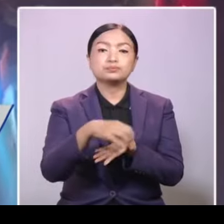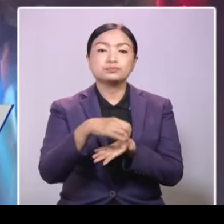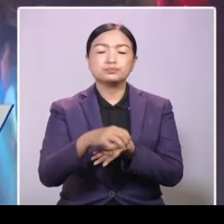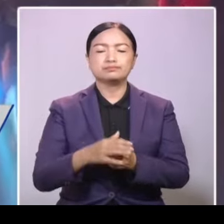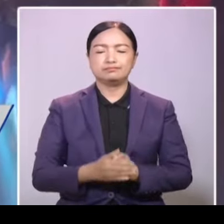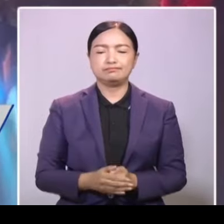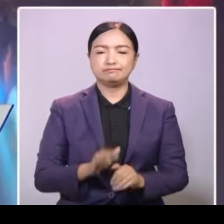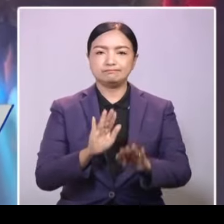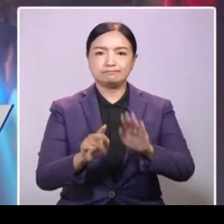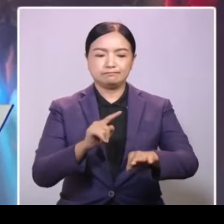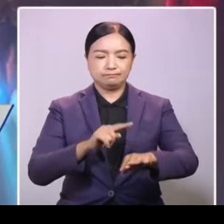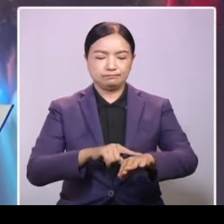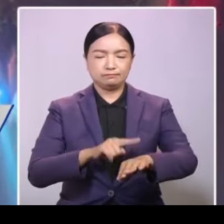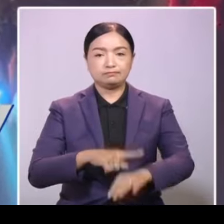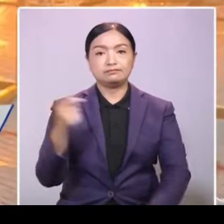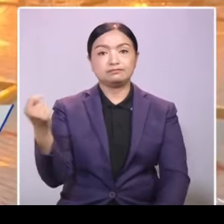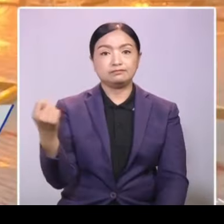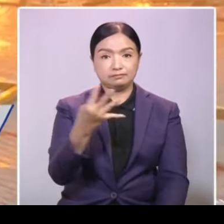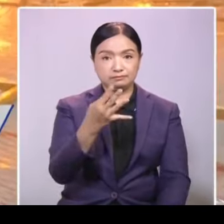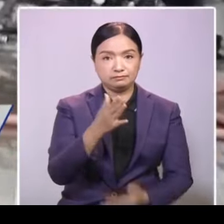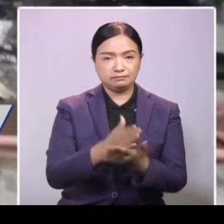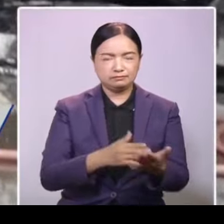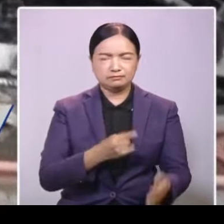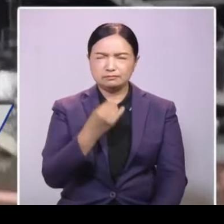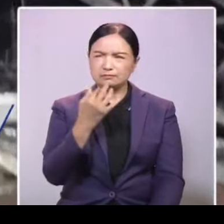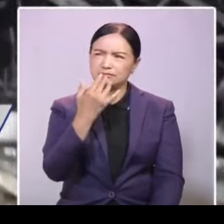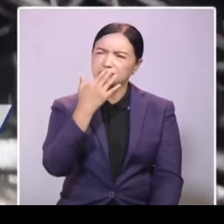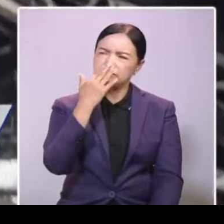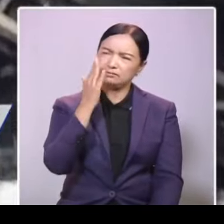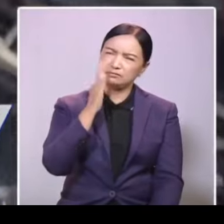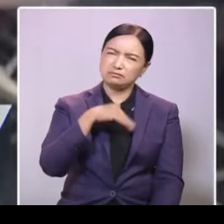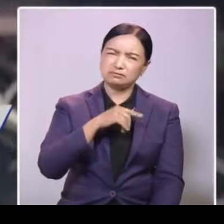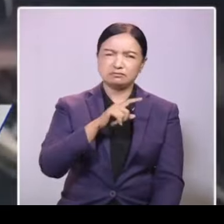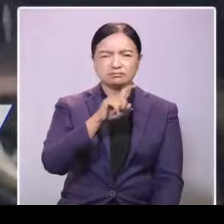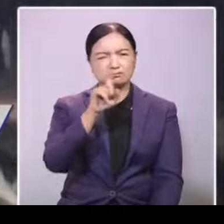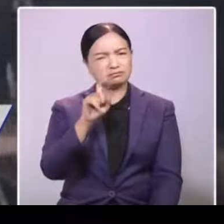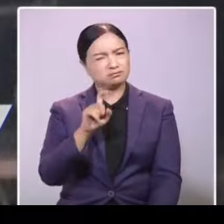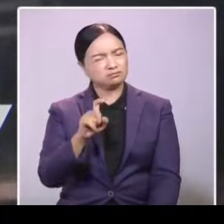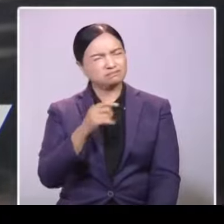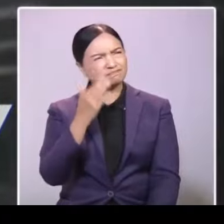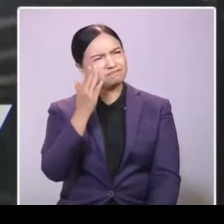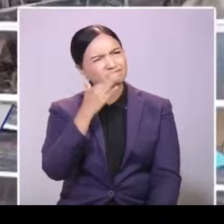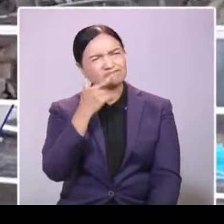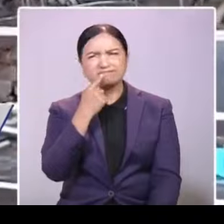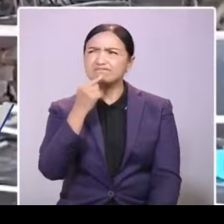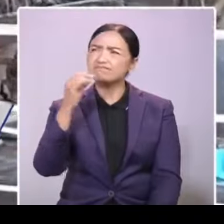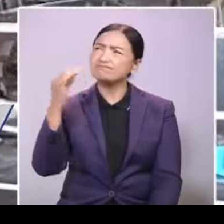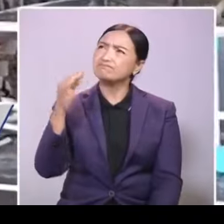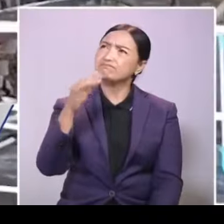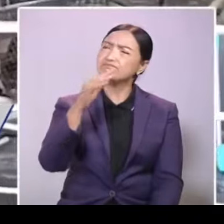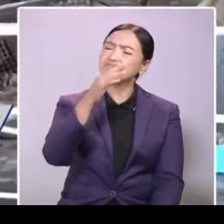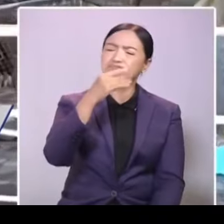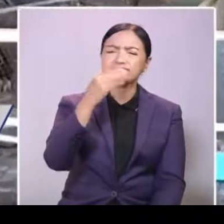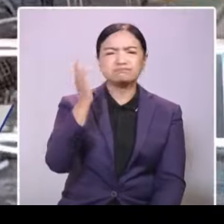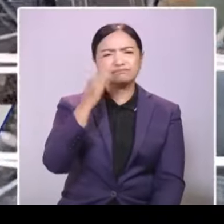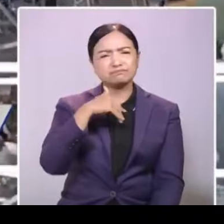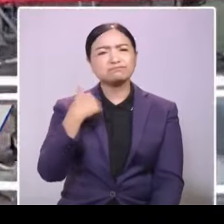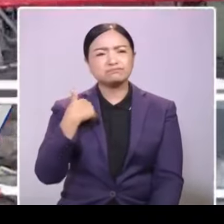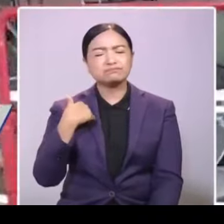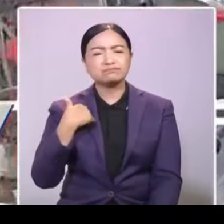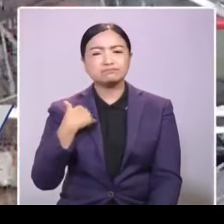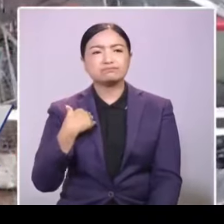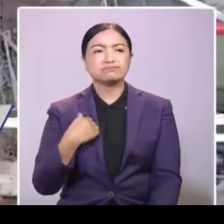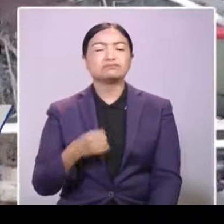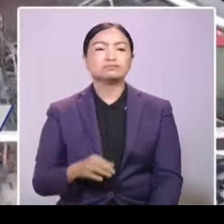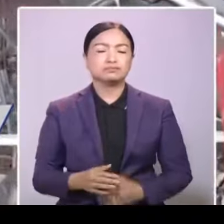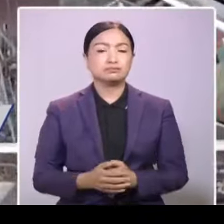ว่าประมาณตีสี่ครึ่งได้กลิ่นเหมือนกับเอ๊ะมันมีอะไรเหม็นไหม้นะ เป็นควันลอยออกมาอย่างนี้ใช ่ ไหม ใช่ค่ะลอยเข้ามาในร้